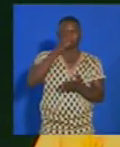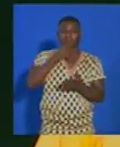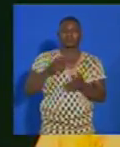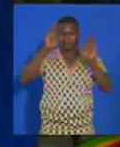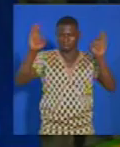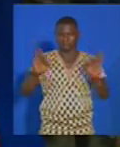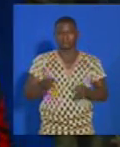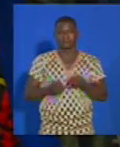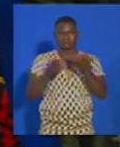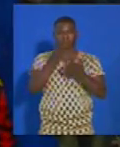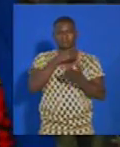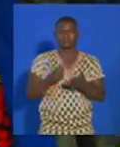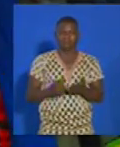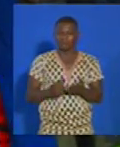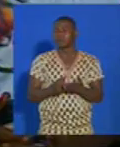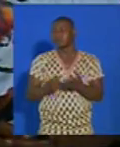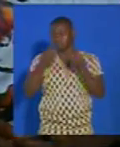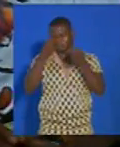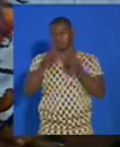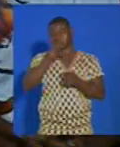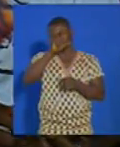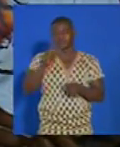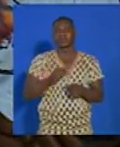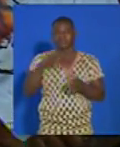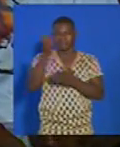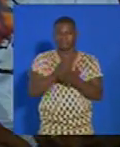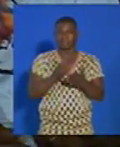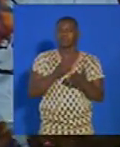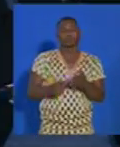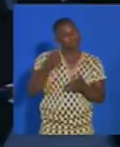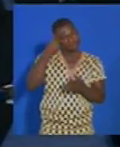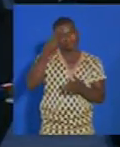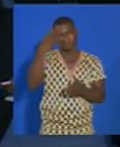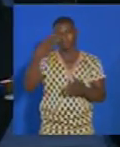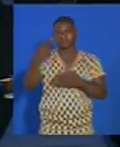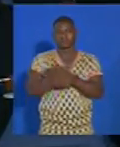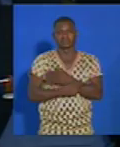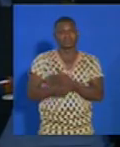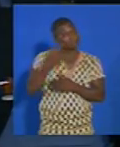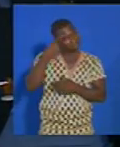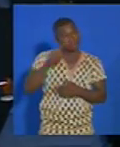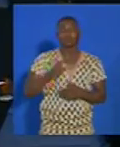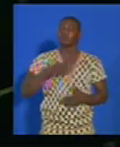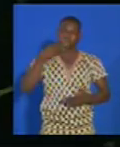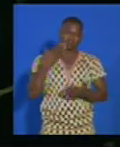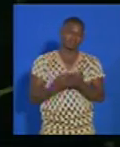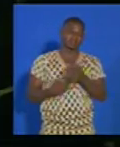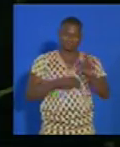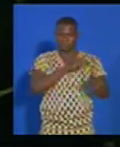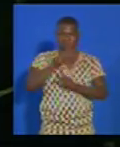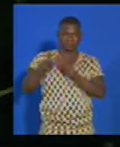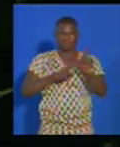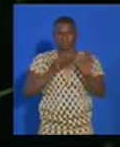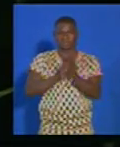offre la scène à une vingtaine d'artistes répartis sur 4 jours pour le bonheur des mélomanes. Des artistes qui